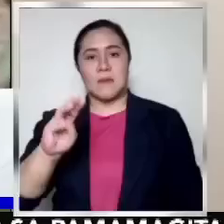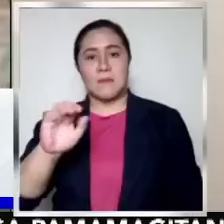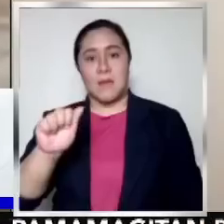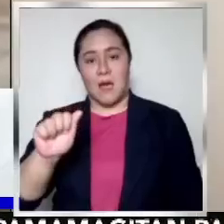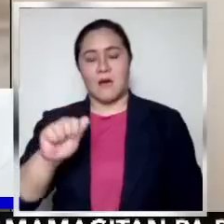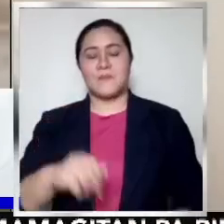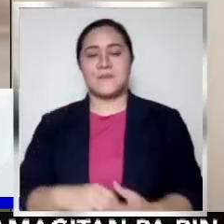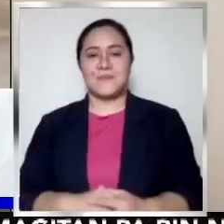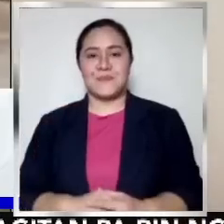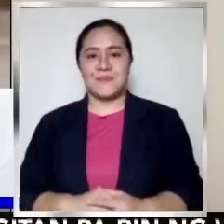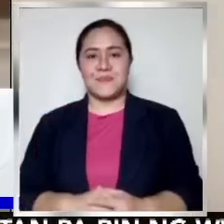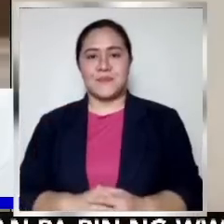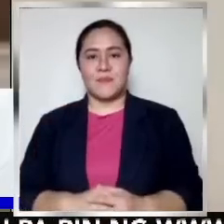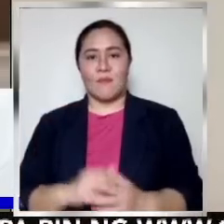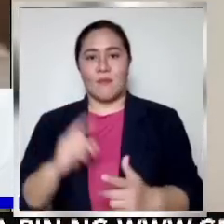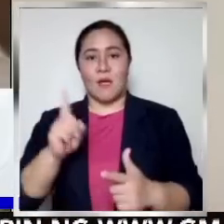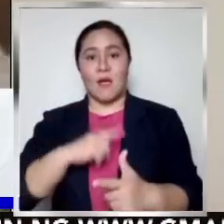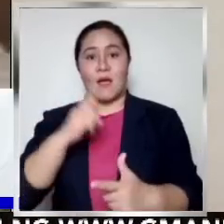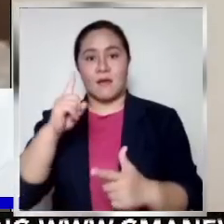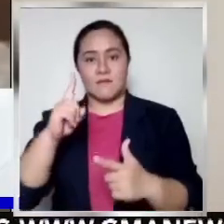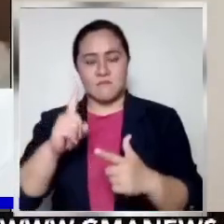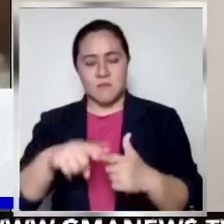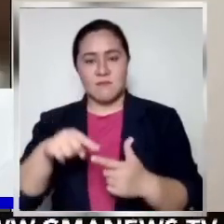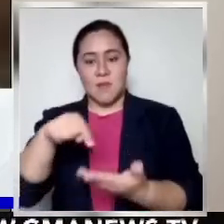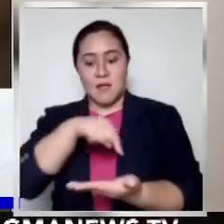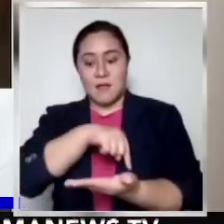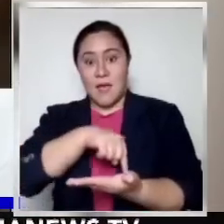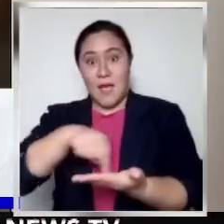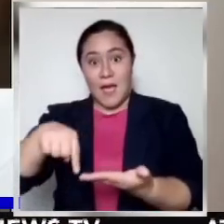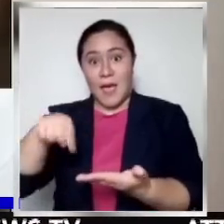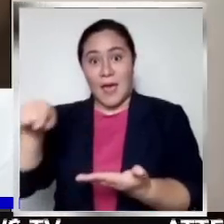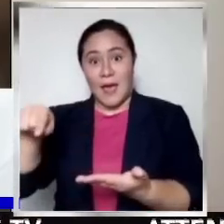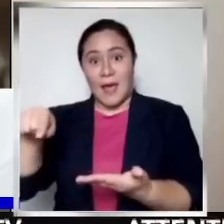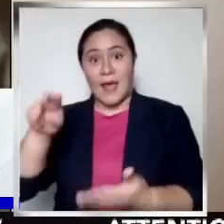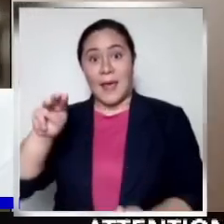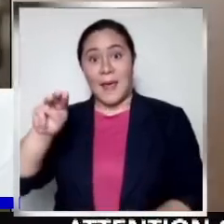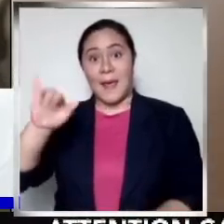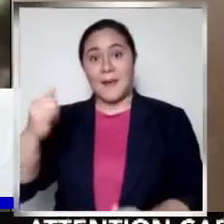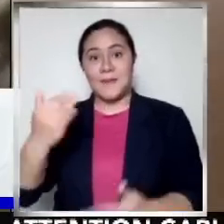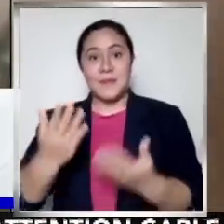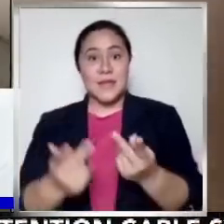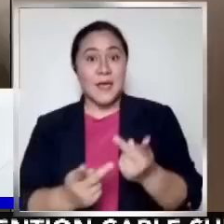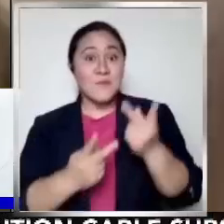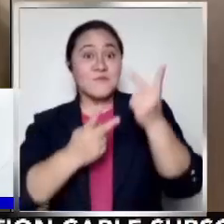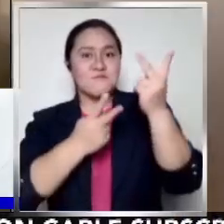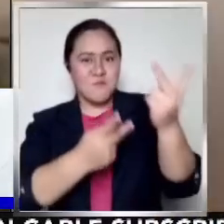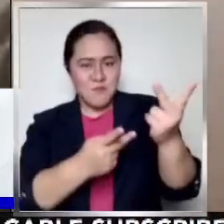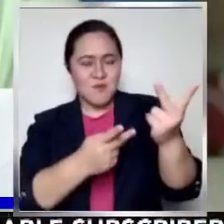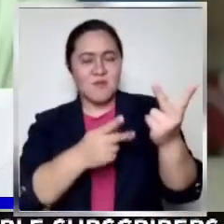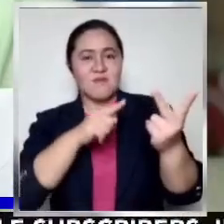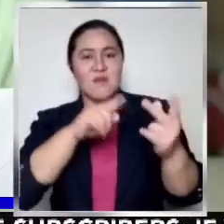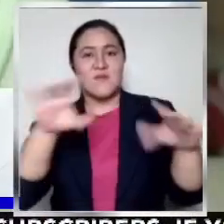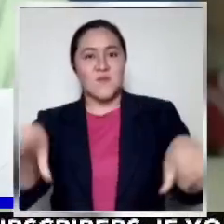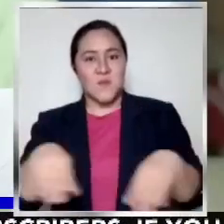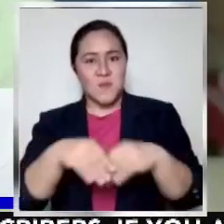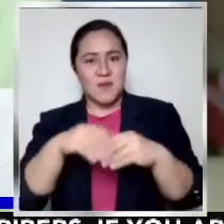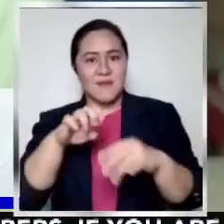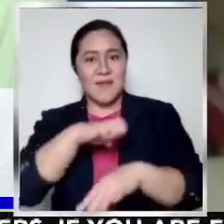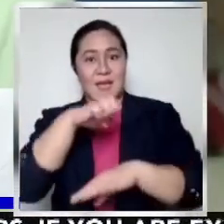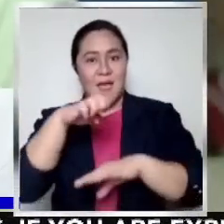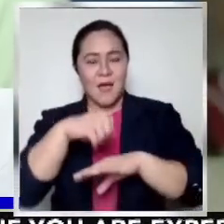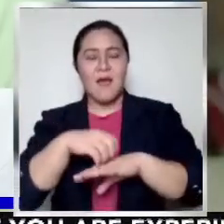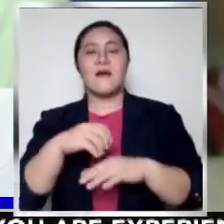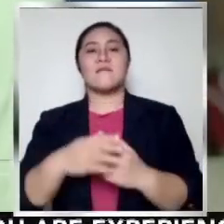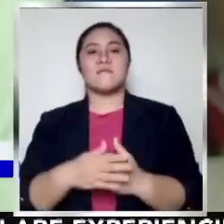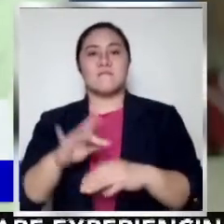Ito pa naman yung linggong magpo-propose na si MJ kay Wilrin ng kasalan. Pero paano? May kaibigan na